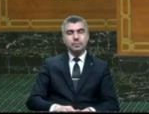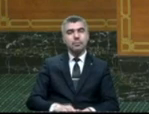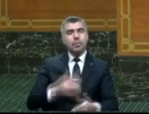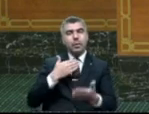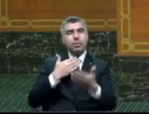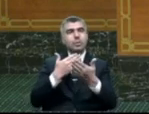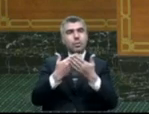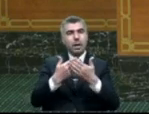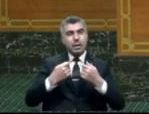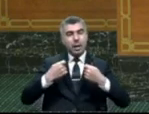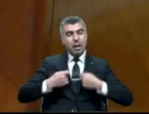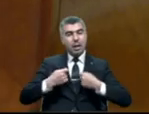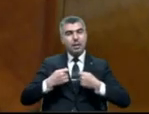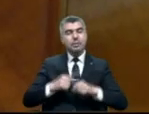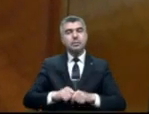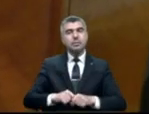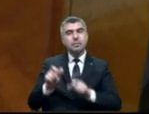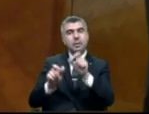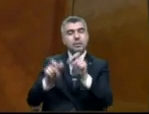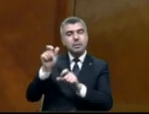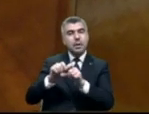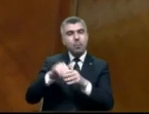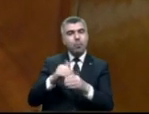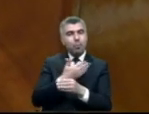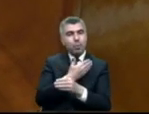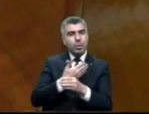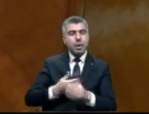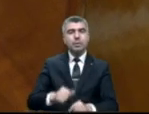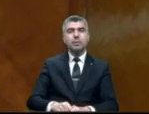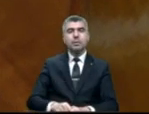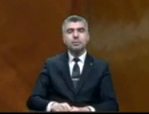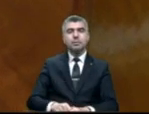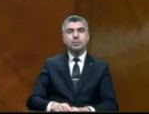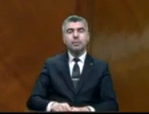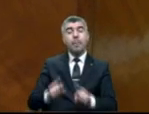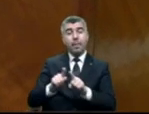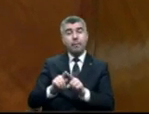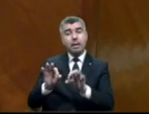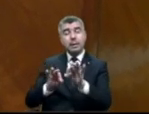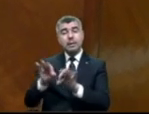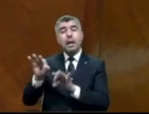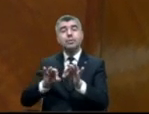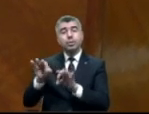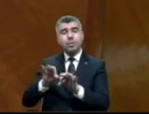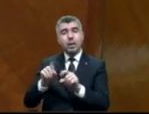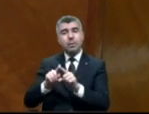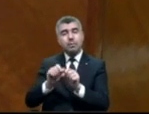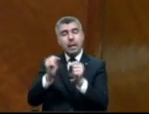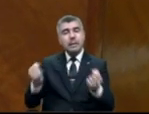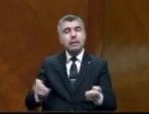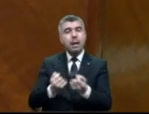شكرا السيد الرئيس المحترم، سيدات والسادة المستشارون المحترمون. فاستراتيجية الجيل الأخضر للتنمية